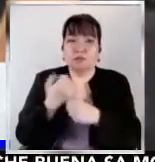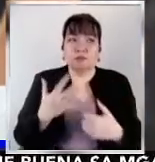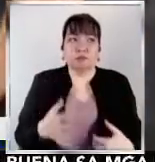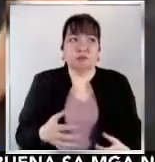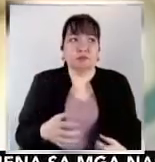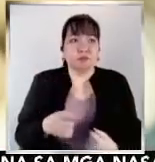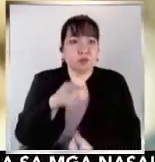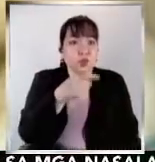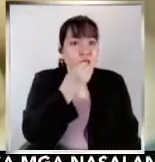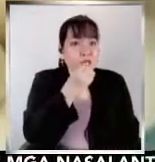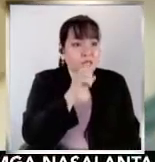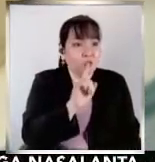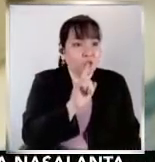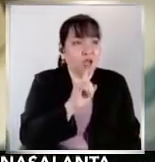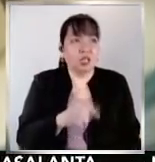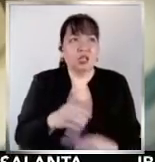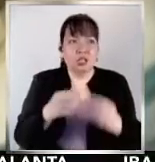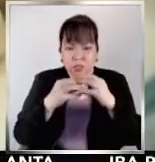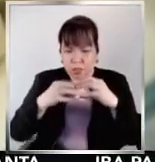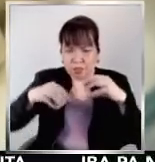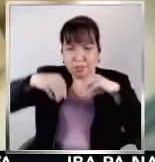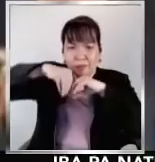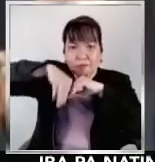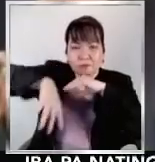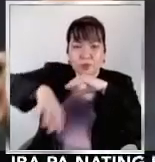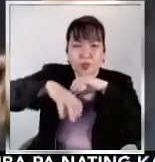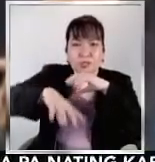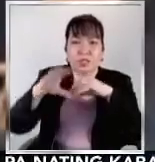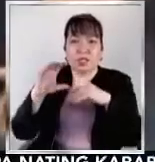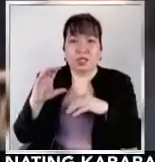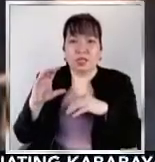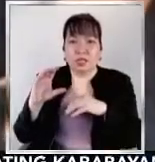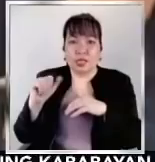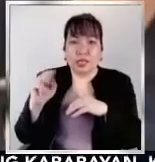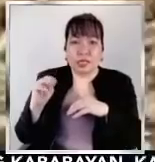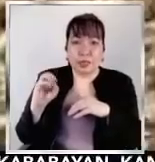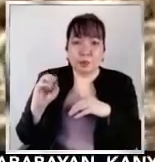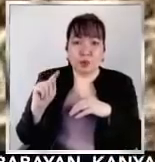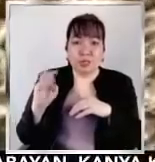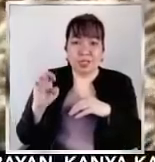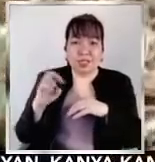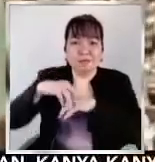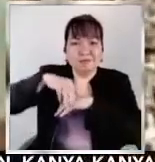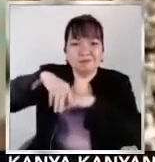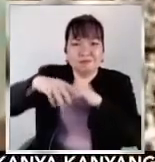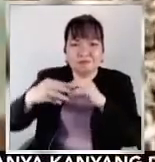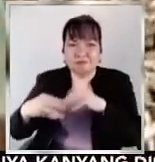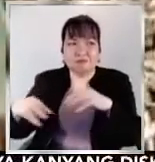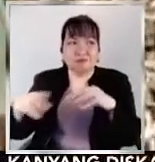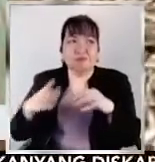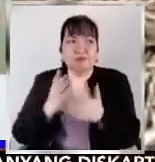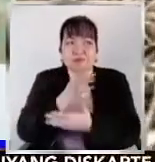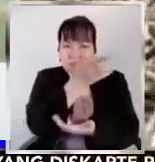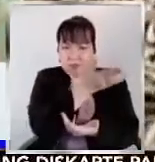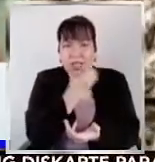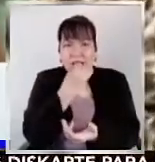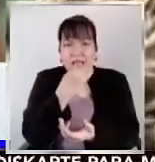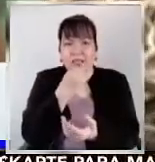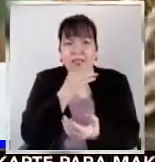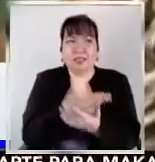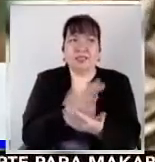kahoy. Oh, kamuting kahoy na lang. Kasi wala kaming pagkain, naubos na. Naubos na. Uwasan na lang po sa may darating na